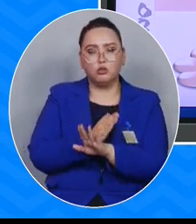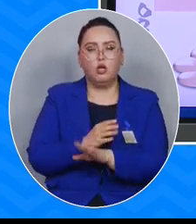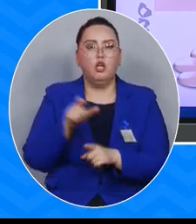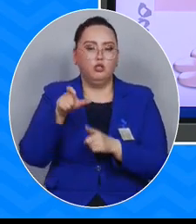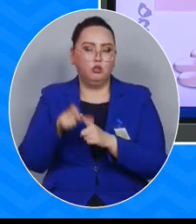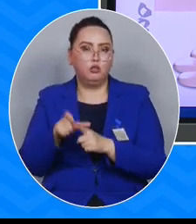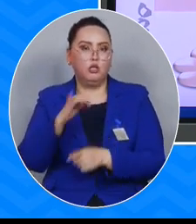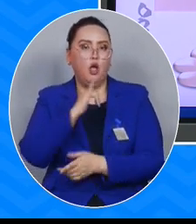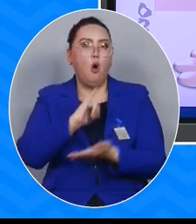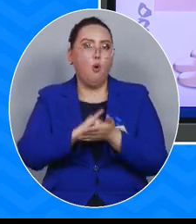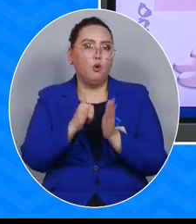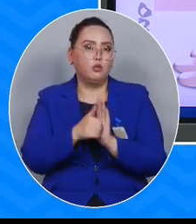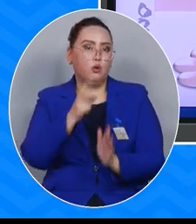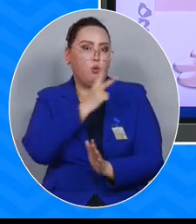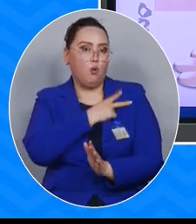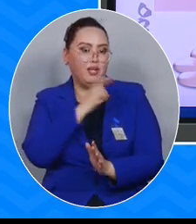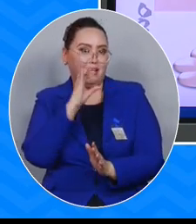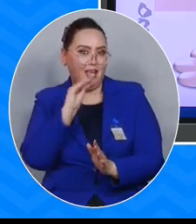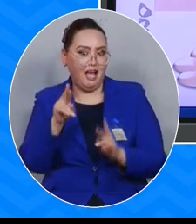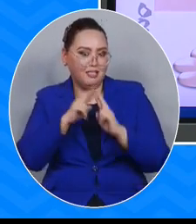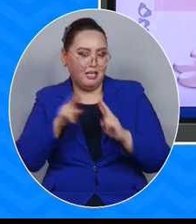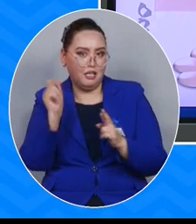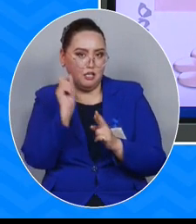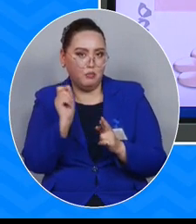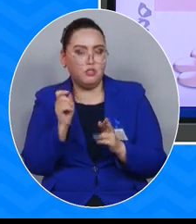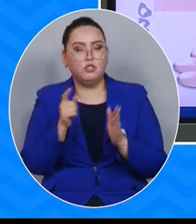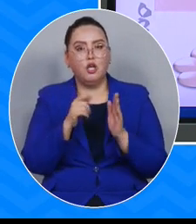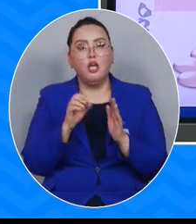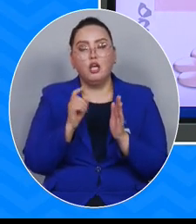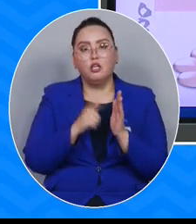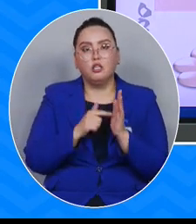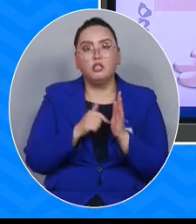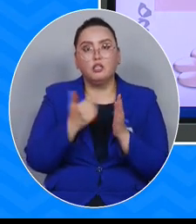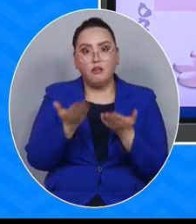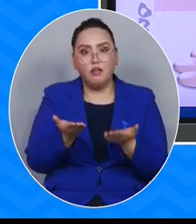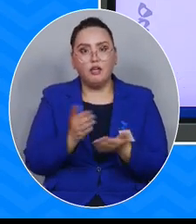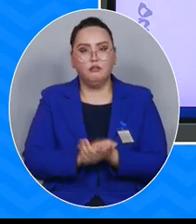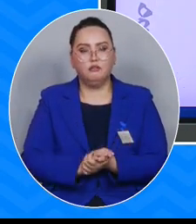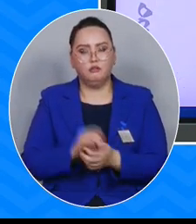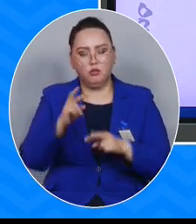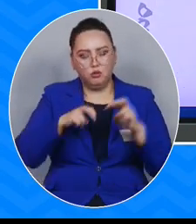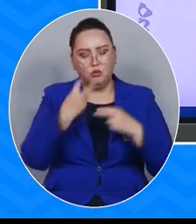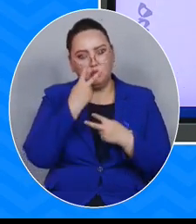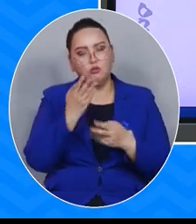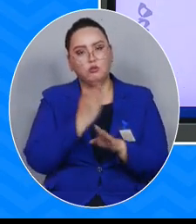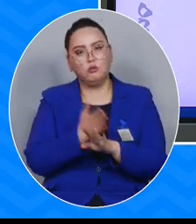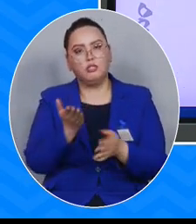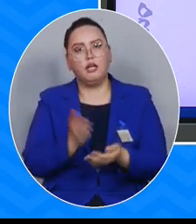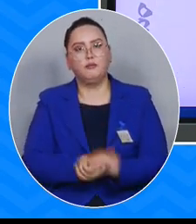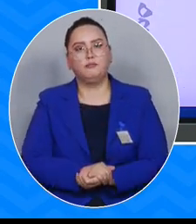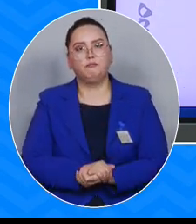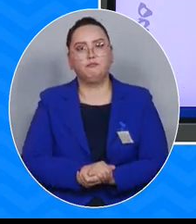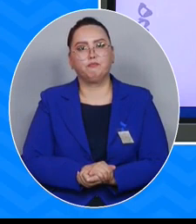биджэж олхуя, өтөг өөрөө хэргэлээн яг эхэд ямару аэдгүй гэдгээг бас содлаа. Зайны бөгдөрээ